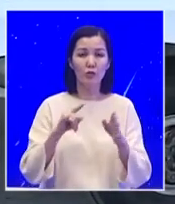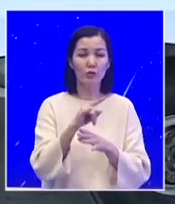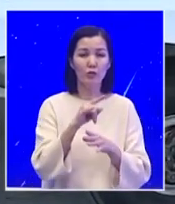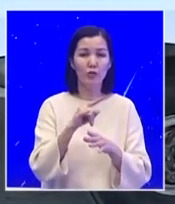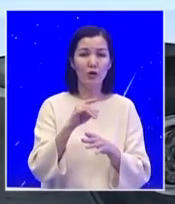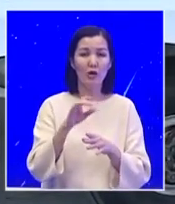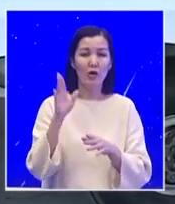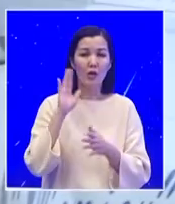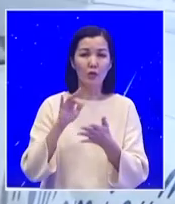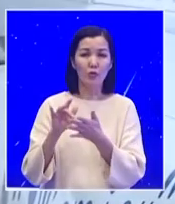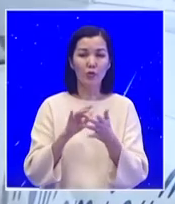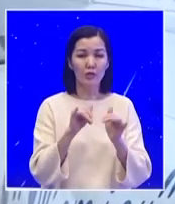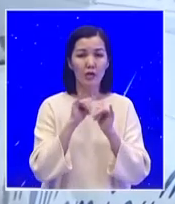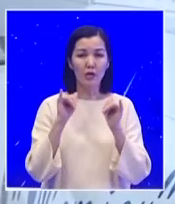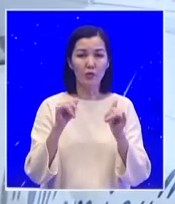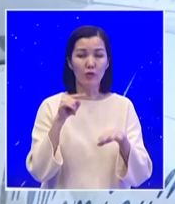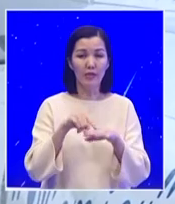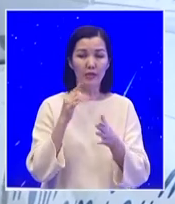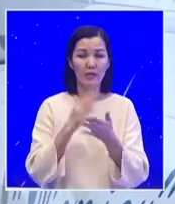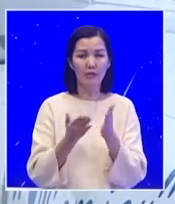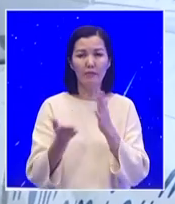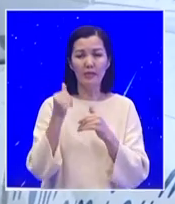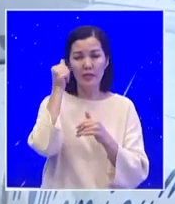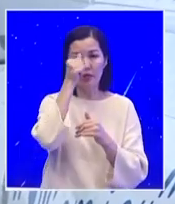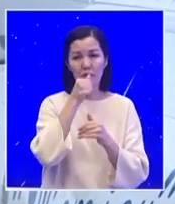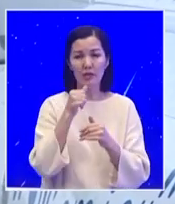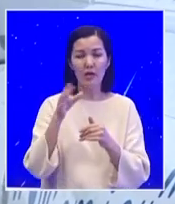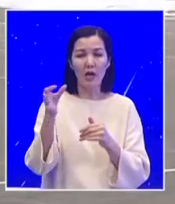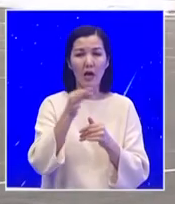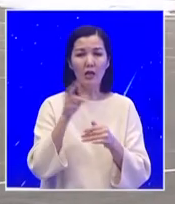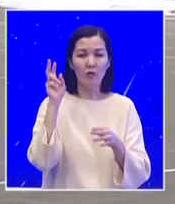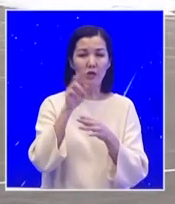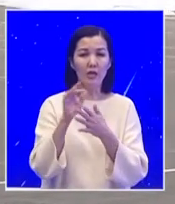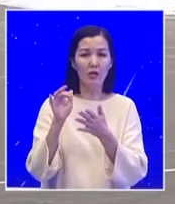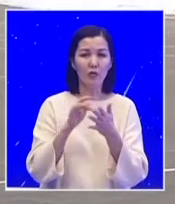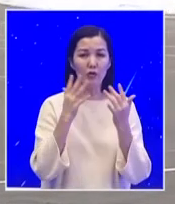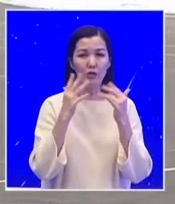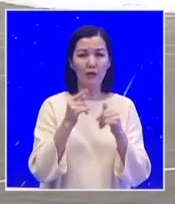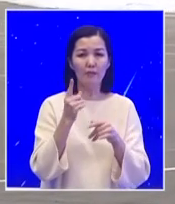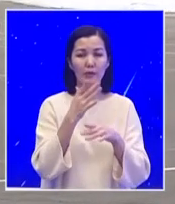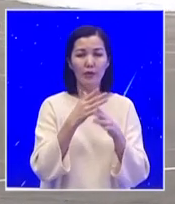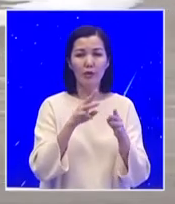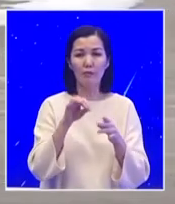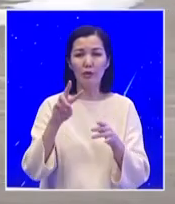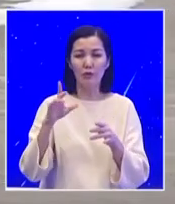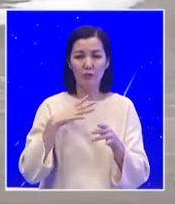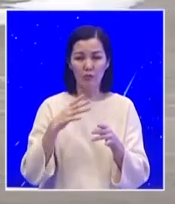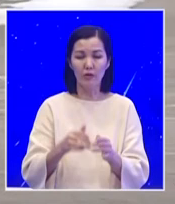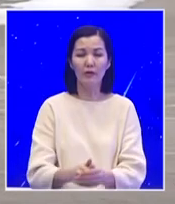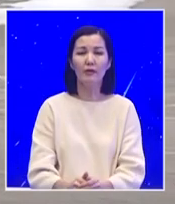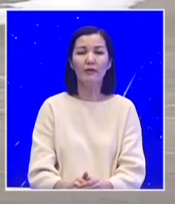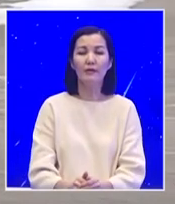Алакөлдегі туристер санының артуына ықпал етеді. Мәселен, өткен жылы айдында Алакөлге келген туристер саны 1,5 миллионға жуықтаған.